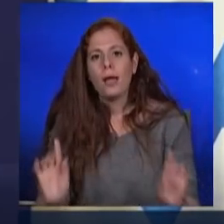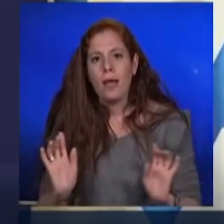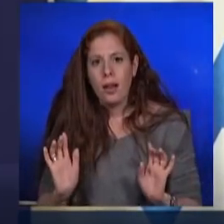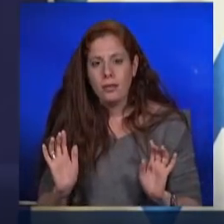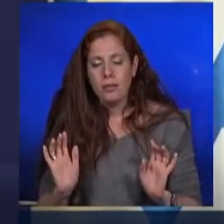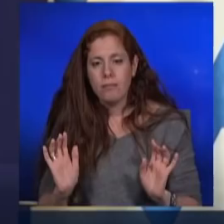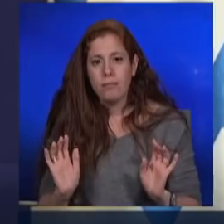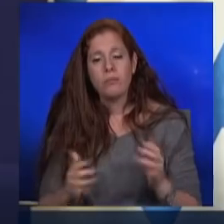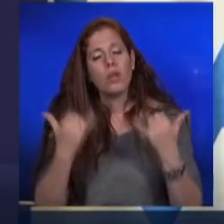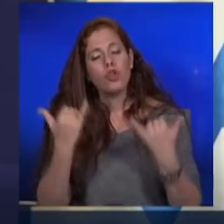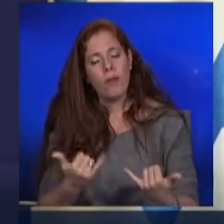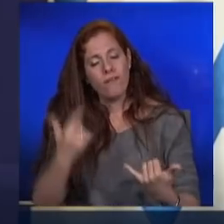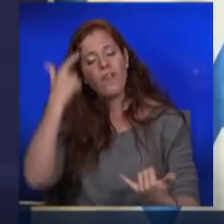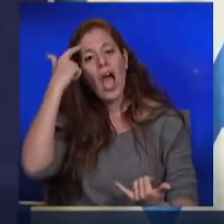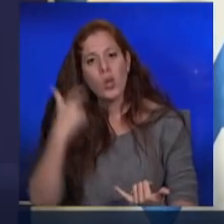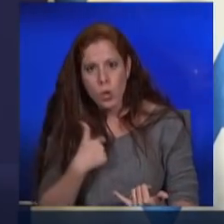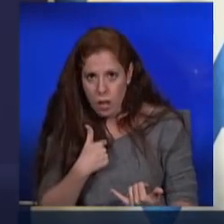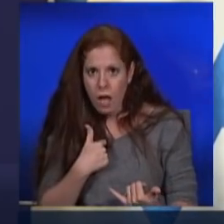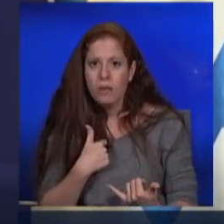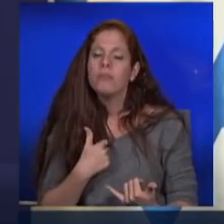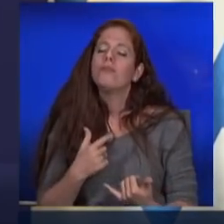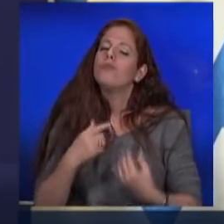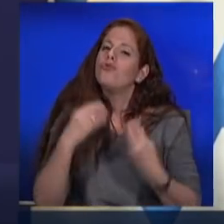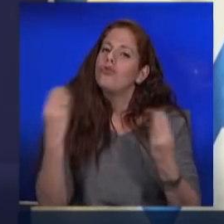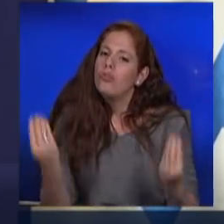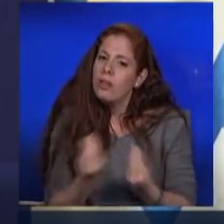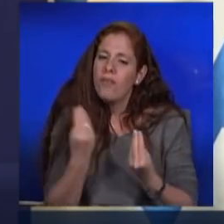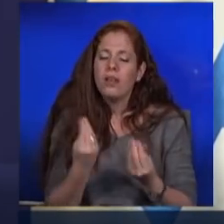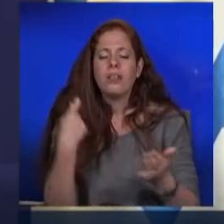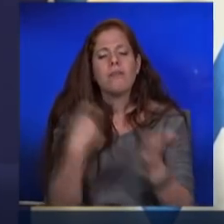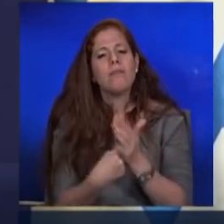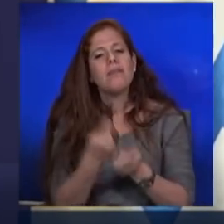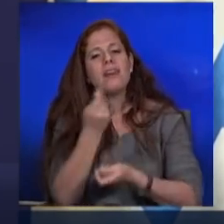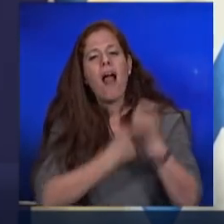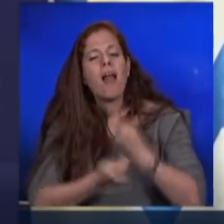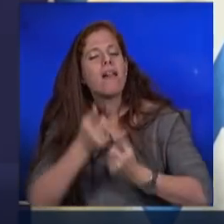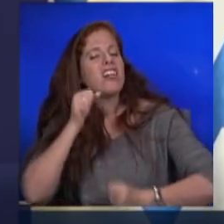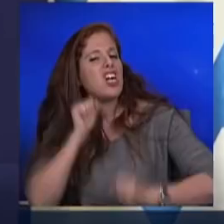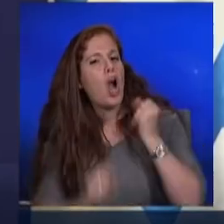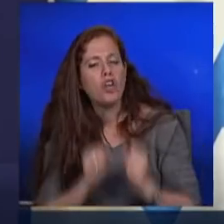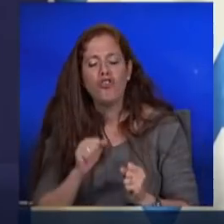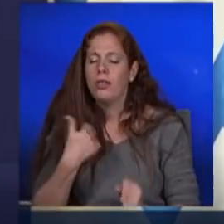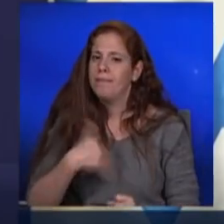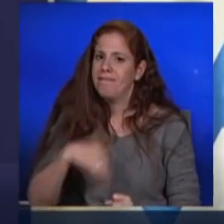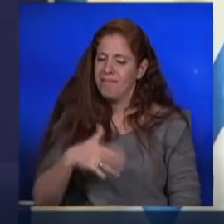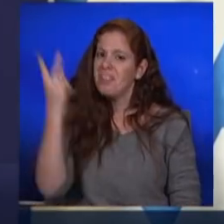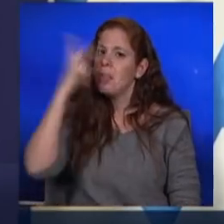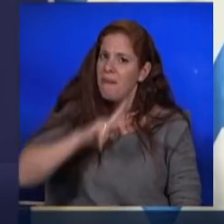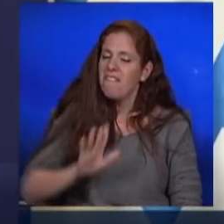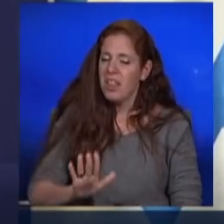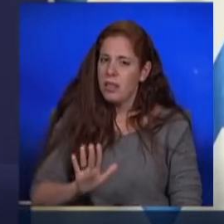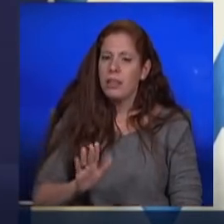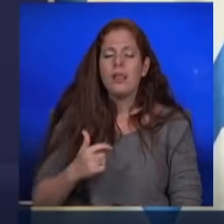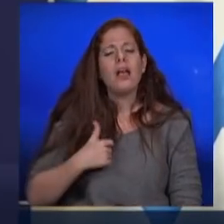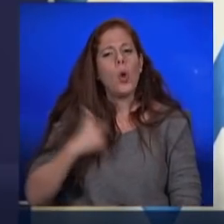עכשיו, אני יודע שהדבר הזה גרר מחירים כלכליים קשים. אני מבין את זה. אנחנו שומעים את